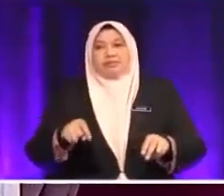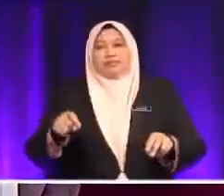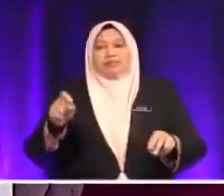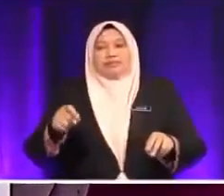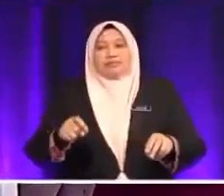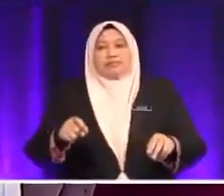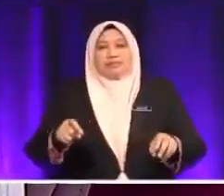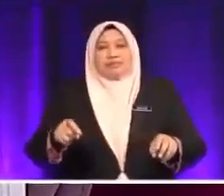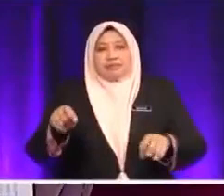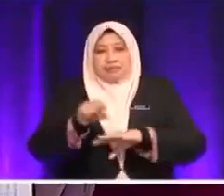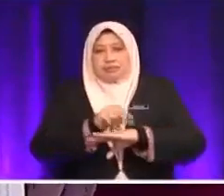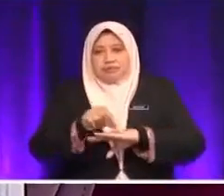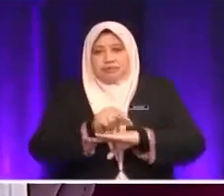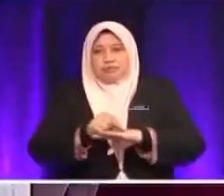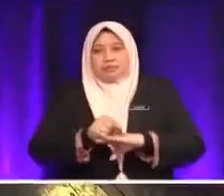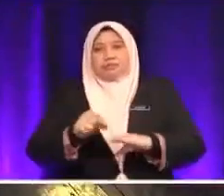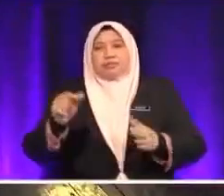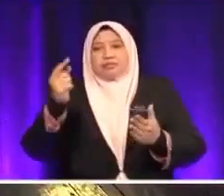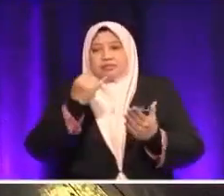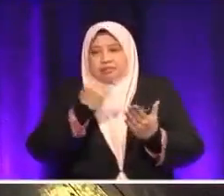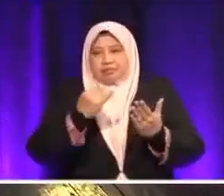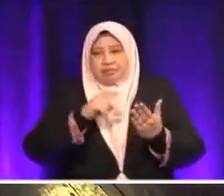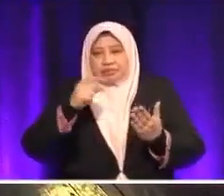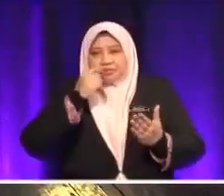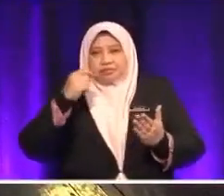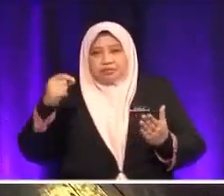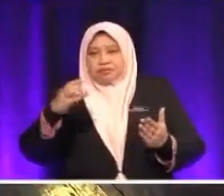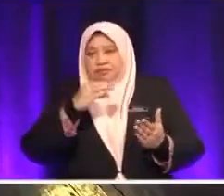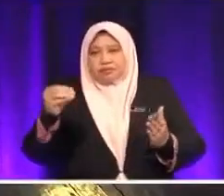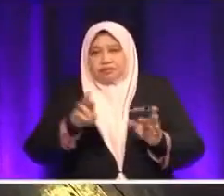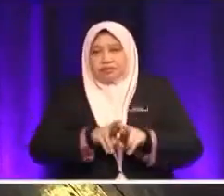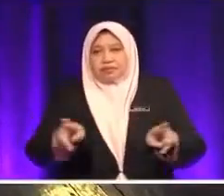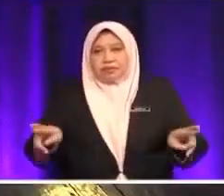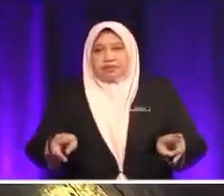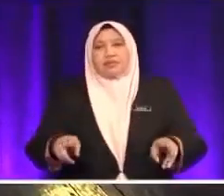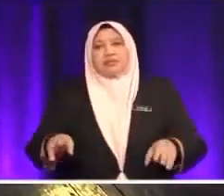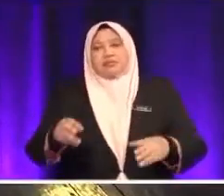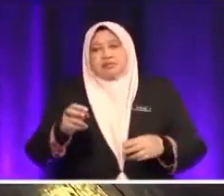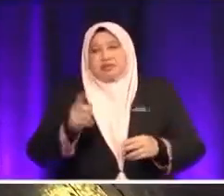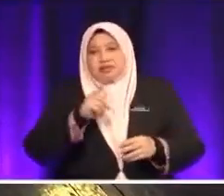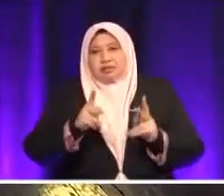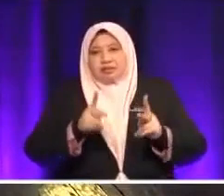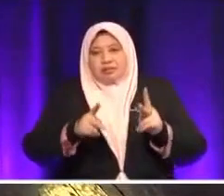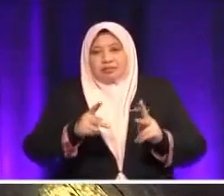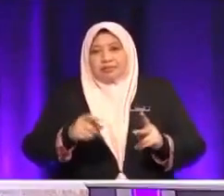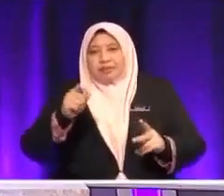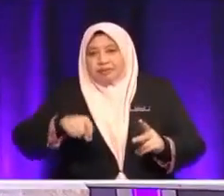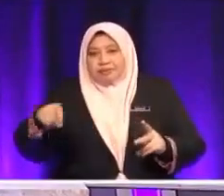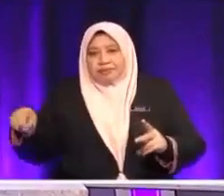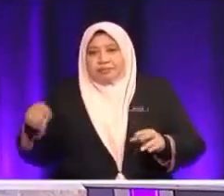karena lukis guna pensil dan pembaris jangan gunain pula Nanti Susah nak Padang